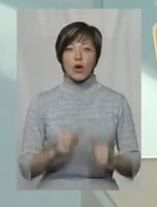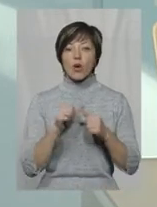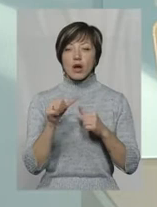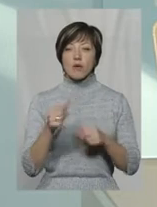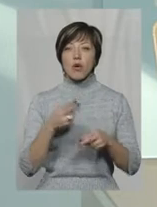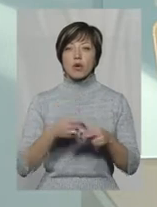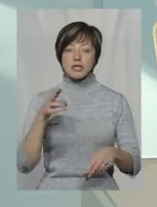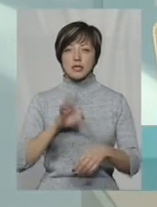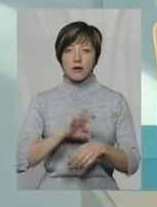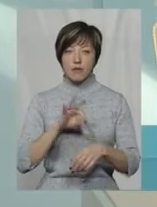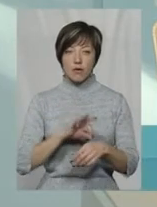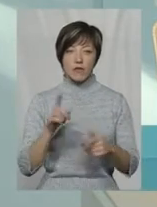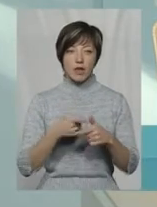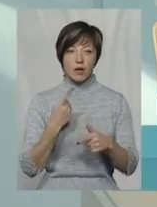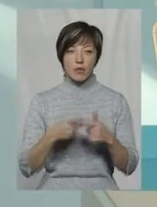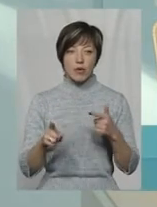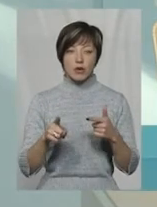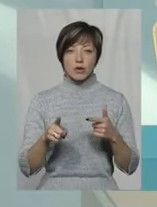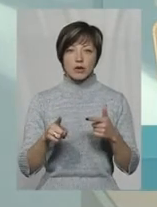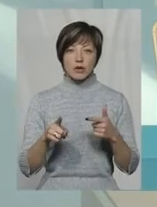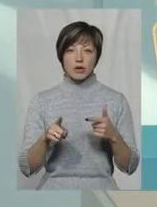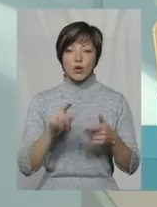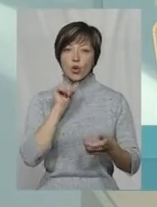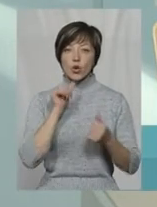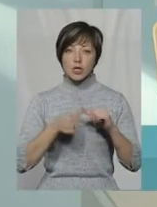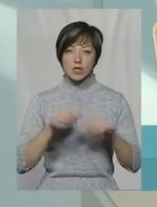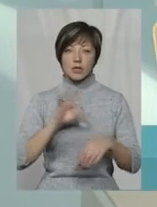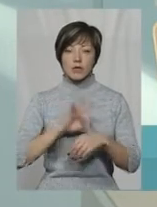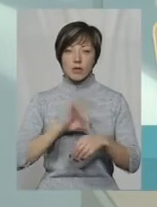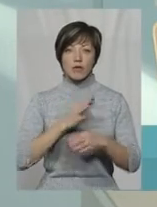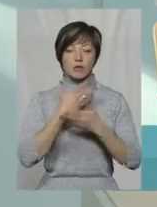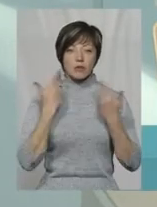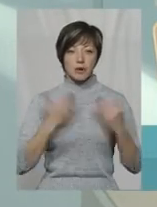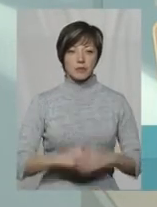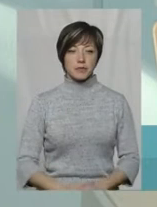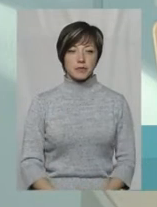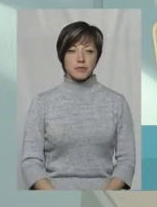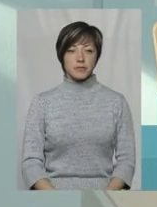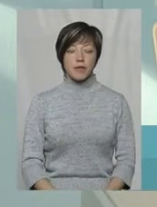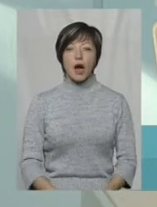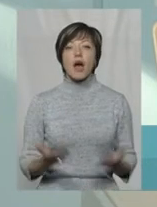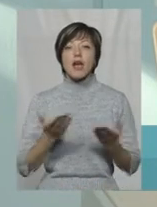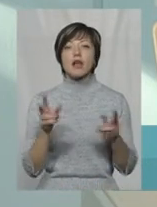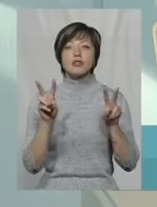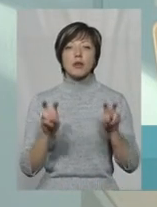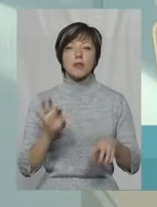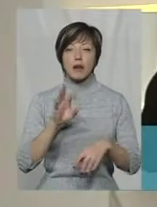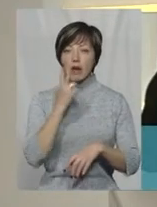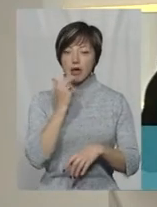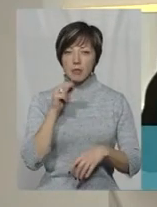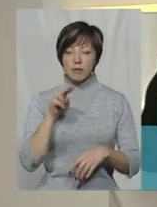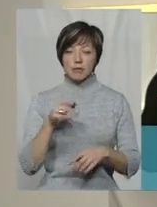гострих захворювань або загострень хронічних захворювань, немає. Які штами грипу